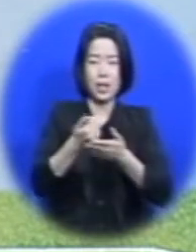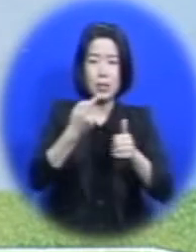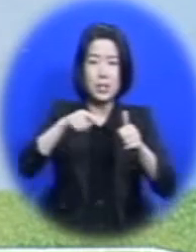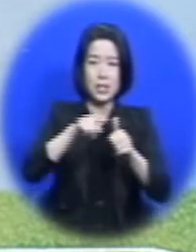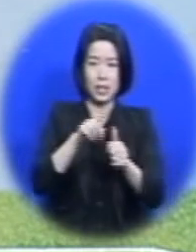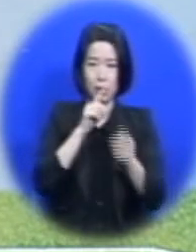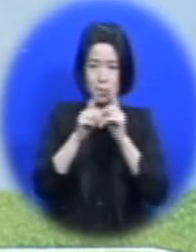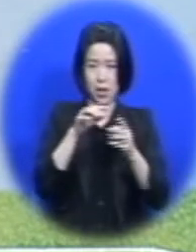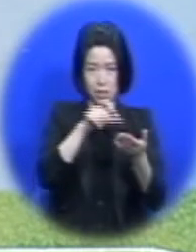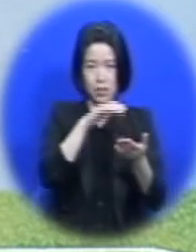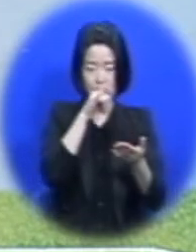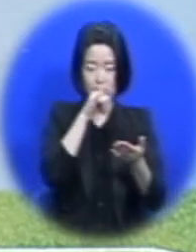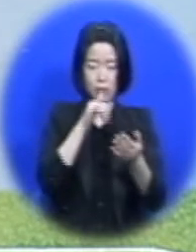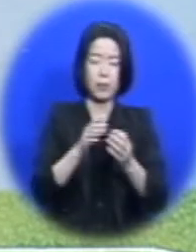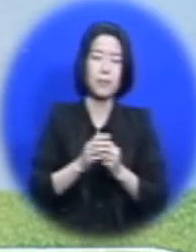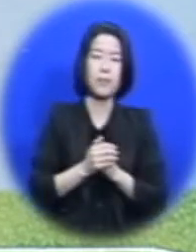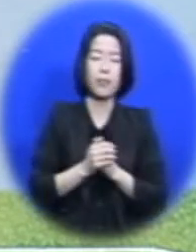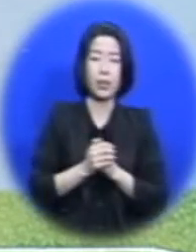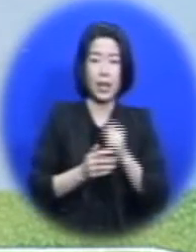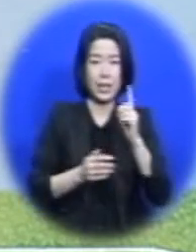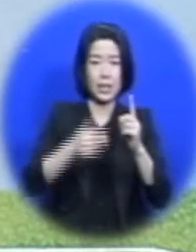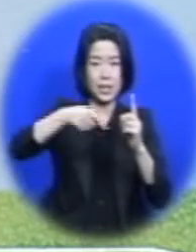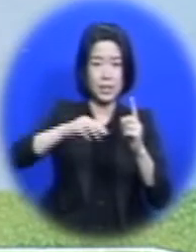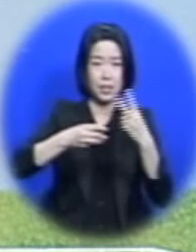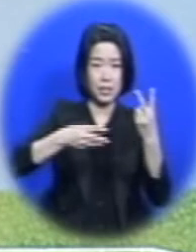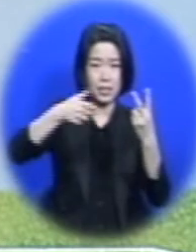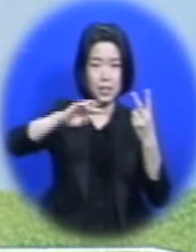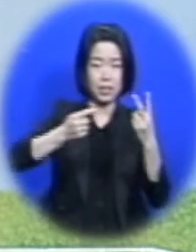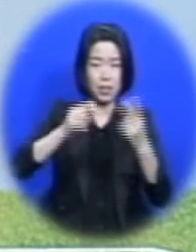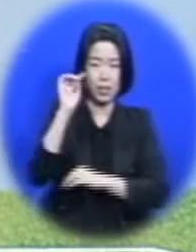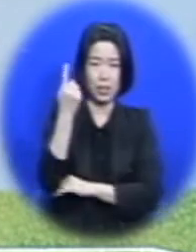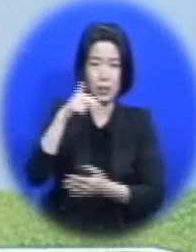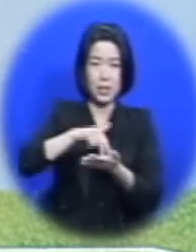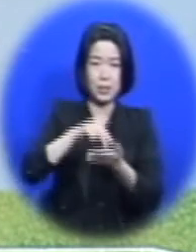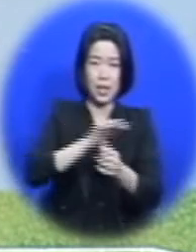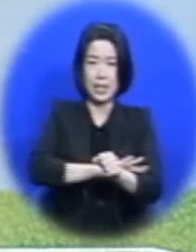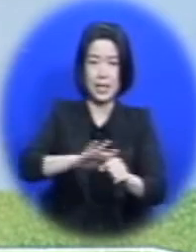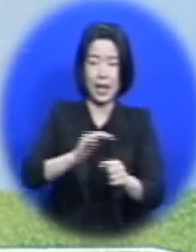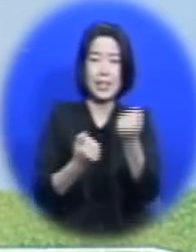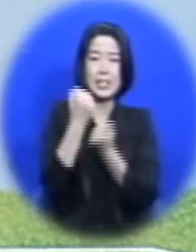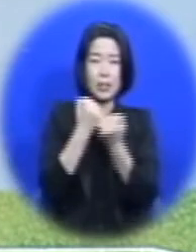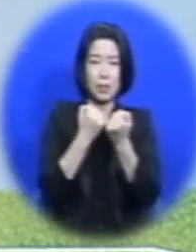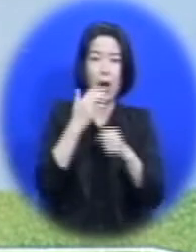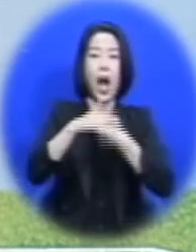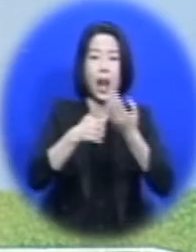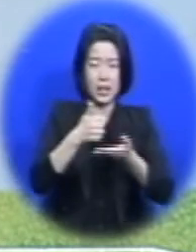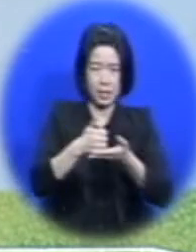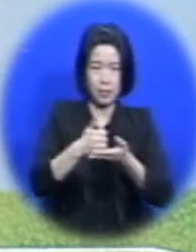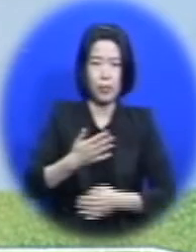말하고 있는 거예요 1절 이 절이 다윗의 처지를 잘 설명해주고 있는데 하나님